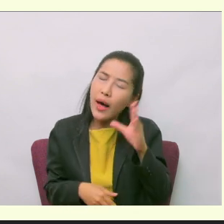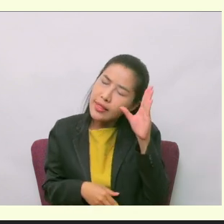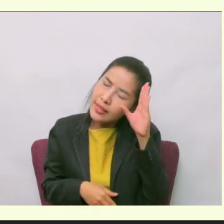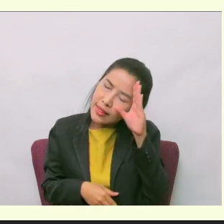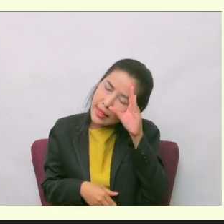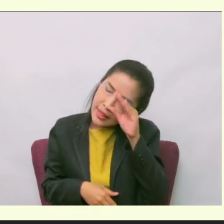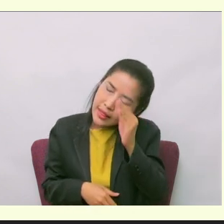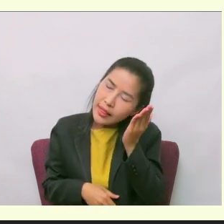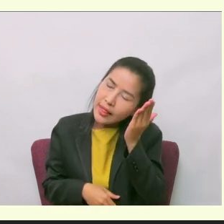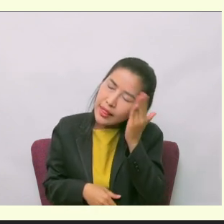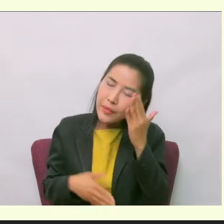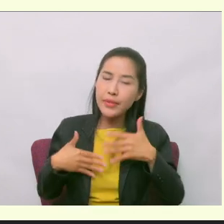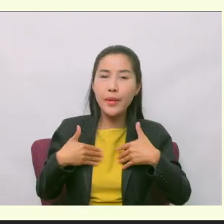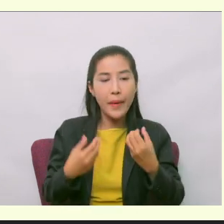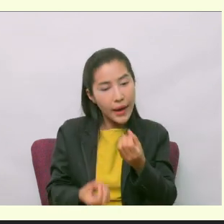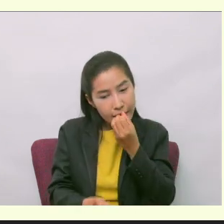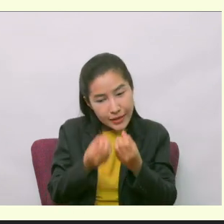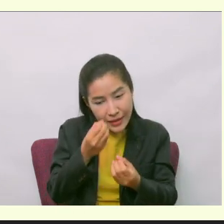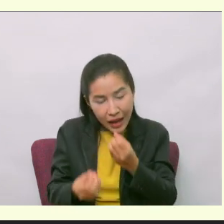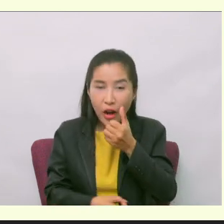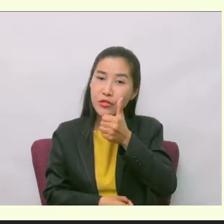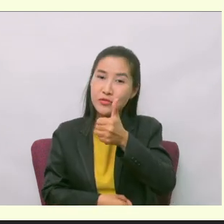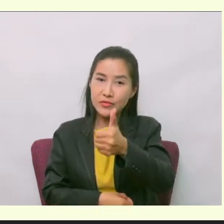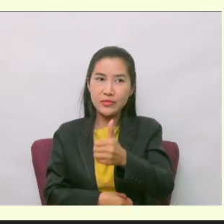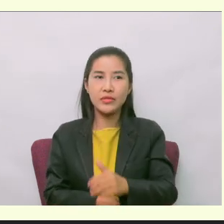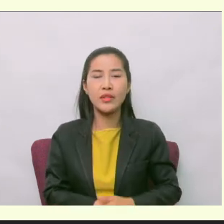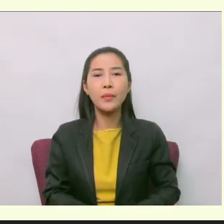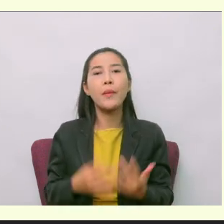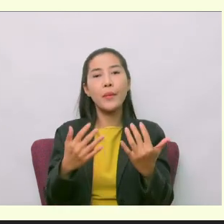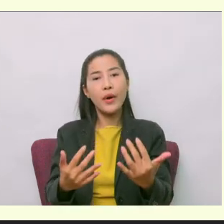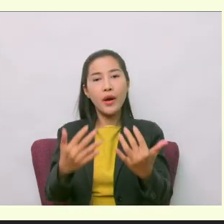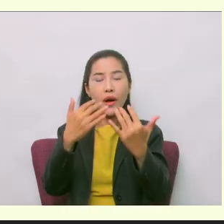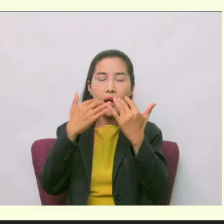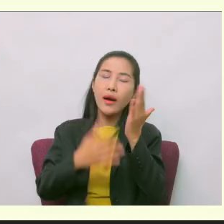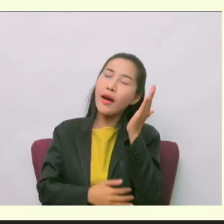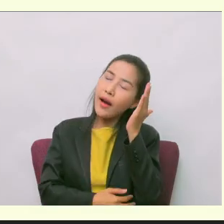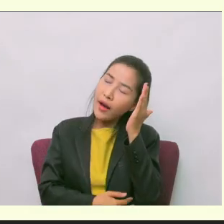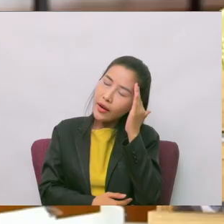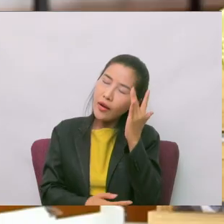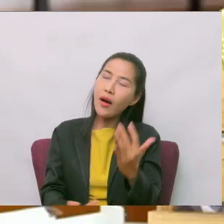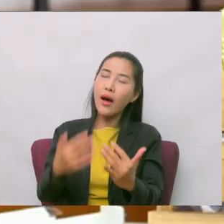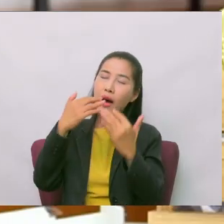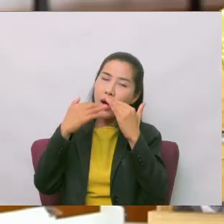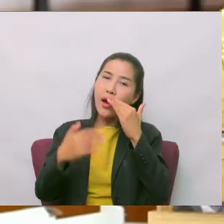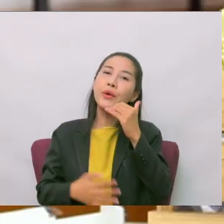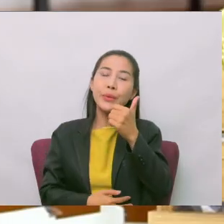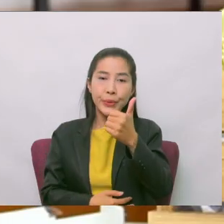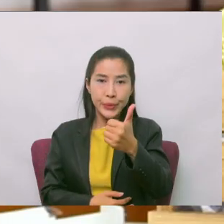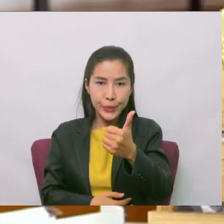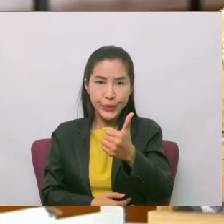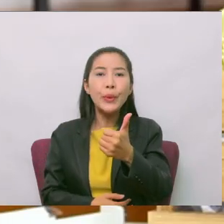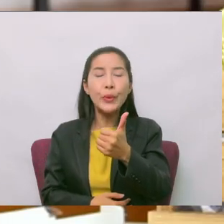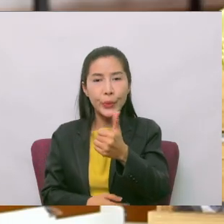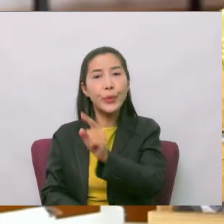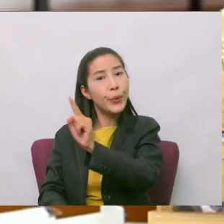าวก็ได้ดีขึ้นนะคะแล้วก็ในเรื่องของระบบการหายใจขณะนอนก็ดีขึ้นนะคะหรือว่าบางคนถ้าเกิดว่าเขาอ